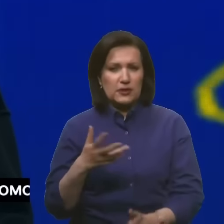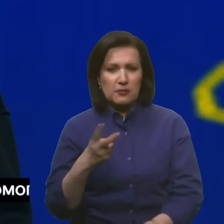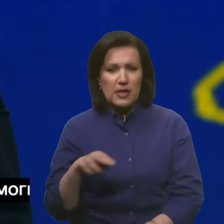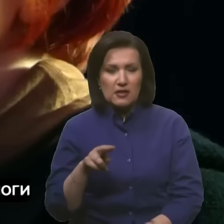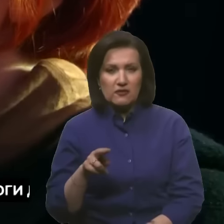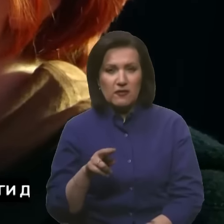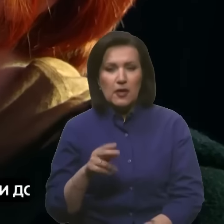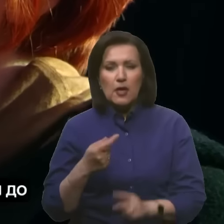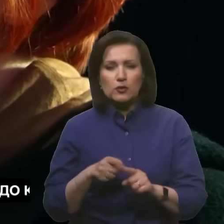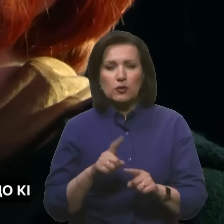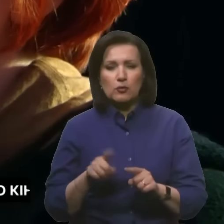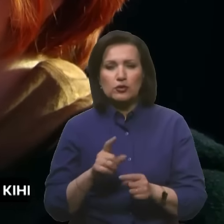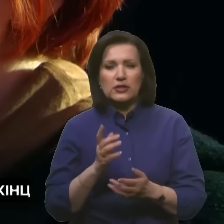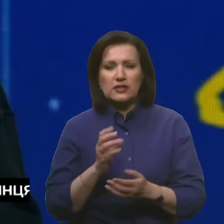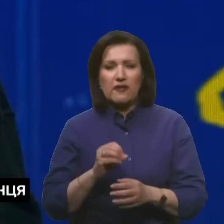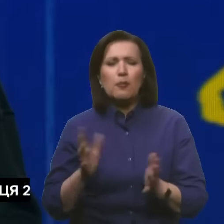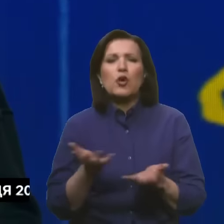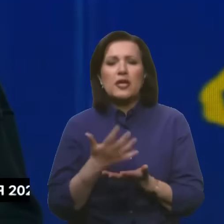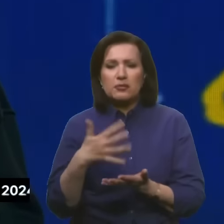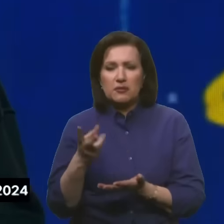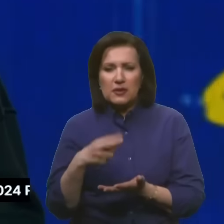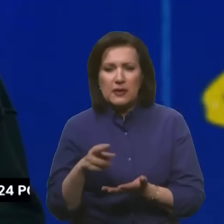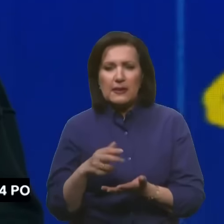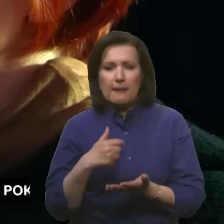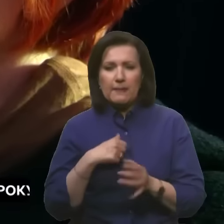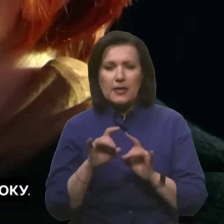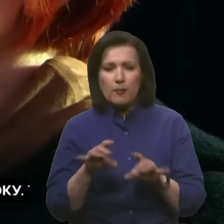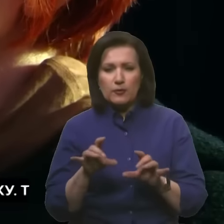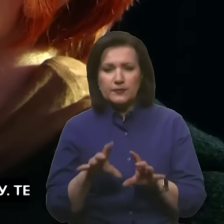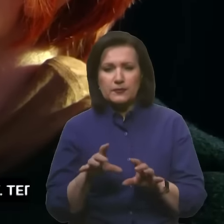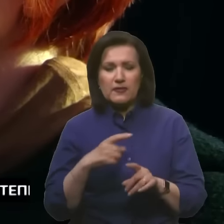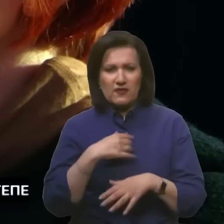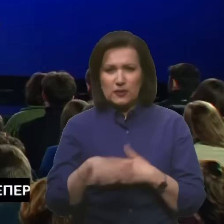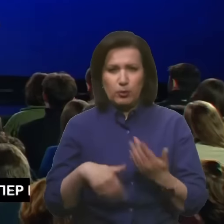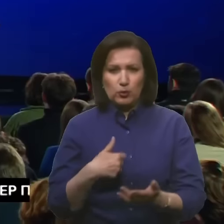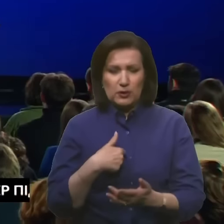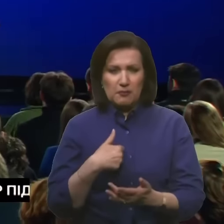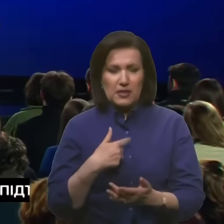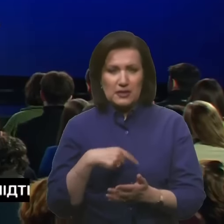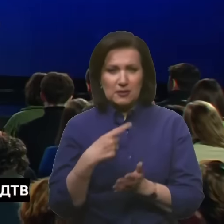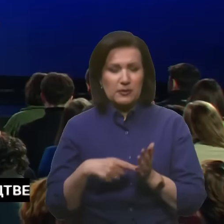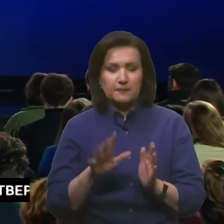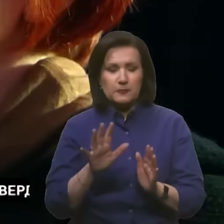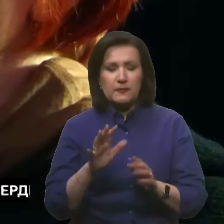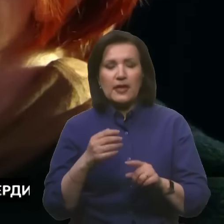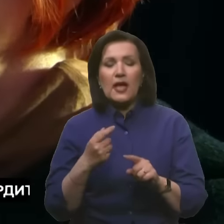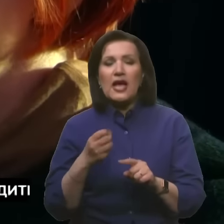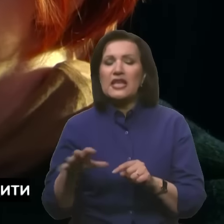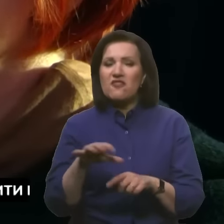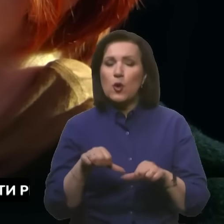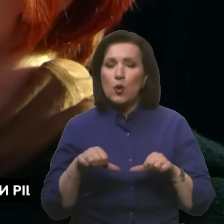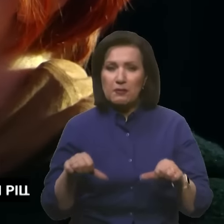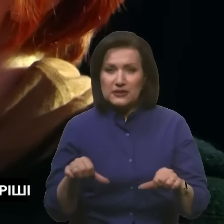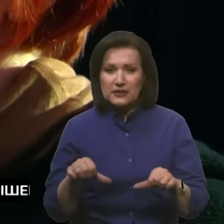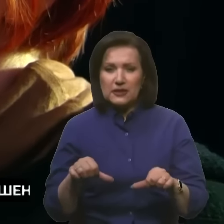мільярдів? Тому що Єврокомісія... Ні, про які 50 мільярдів? Я поясню. Ви заплутали мене своїм запитанням. Ні, тому що